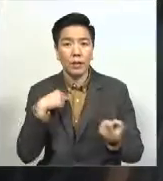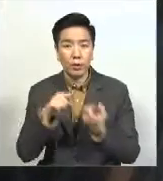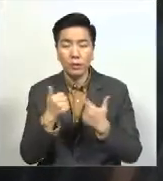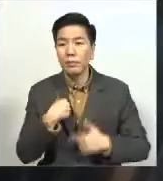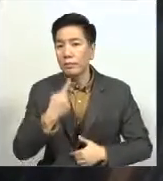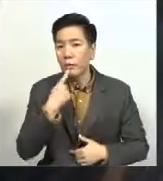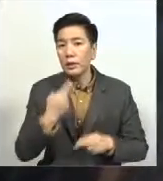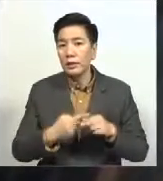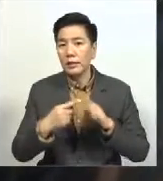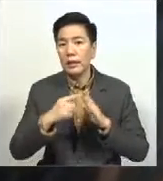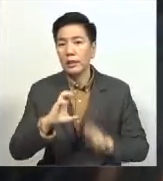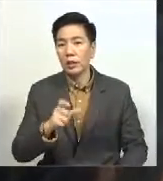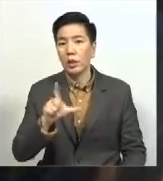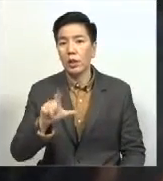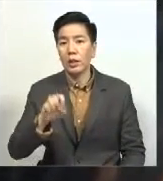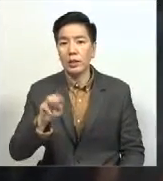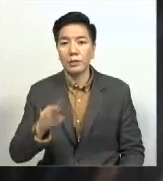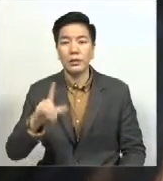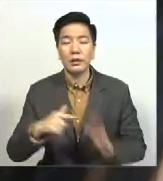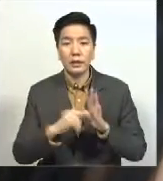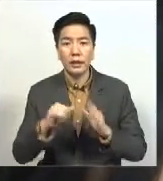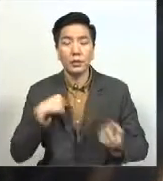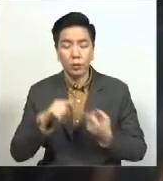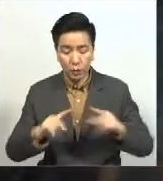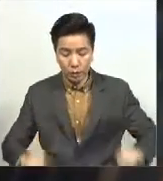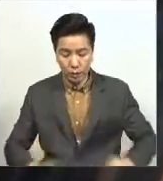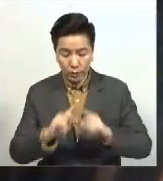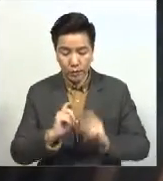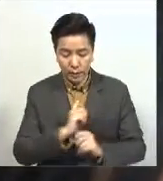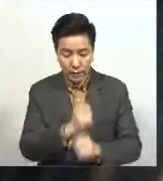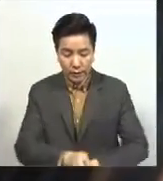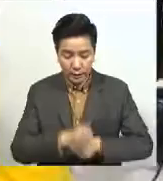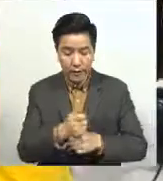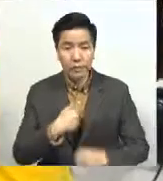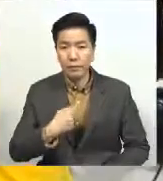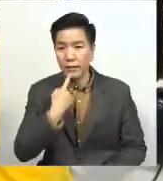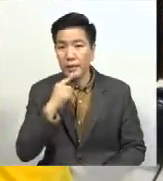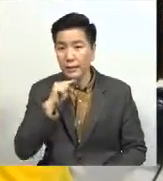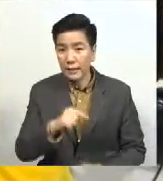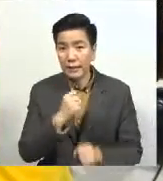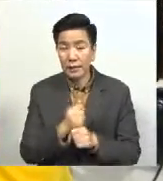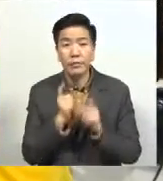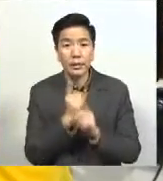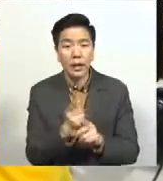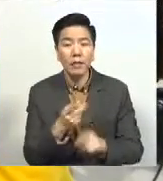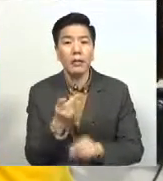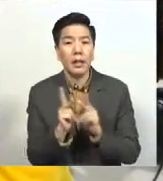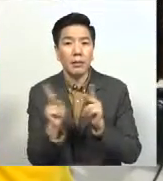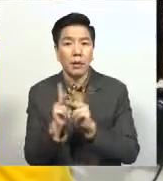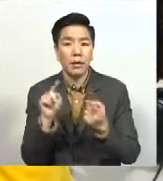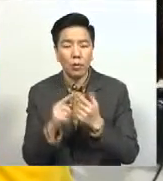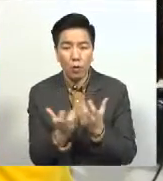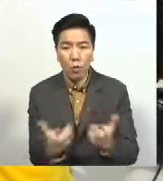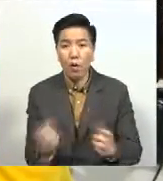ณีที่นายเฉลิมชัยศรีอ่อนรัฐมนตรีว่าการกระทรวงเกษตรและสหกรณ์ค่ะสั่งให้ทำตามมติของคณะกรรมการวัต